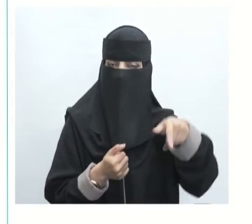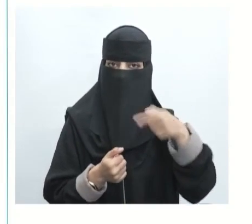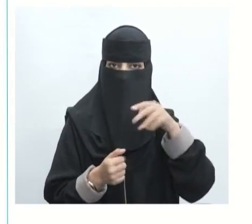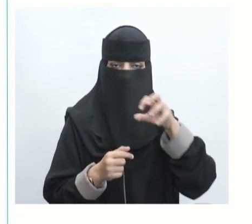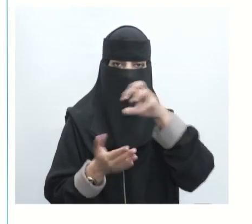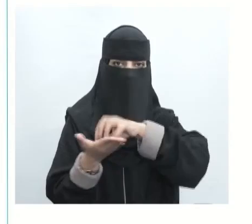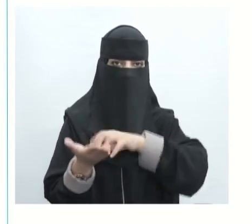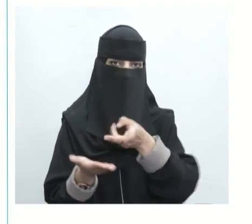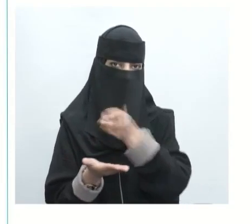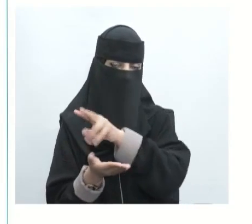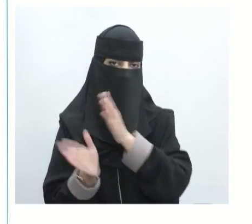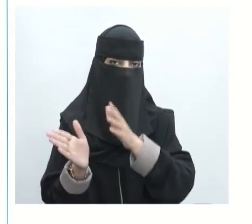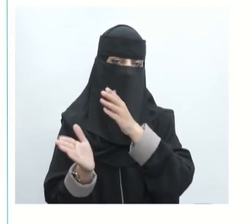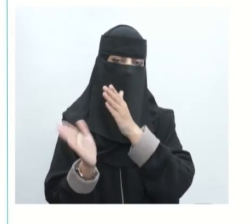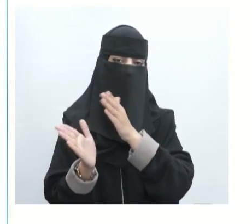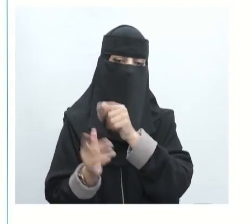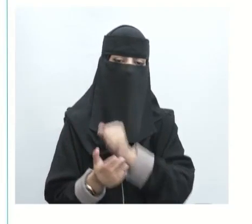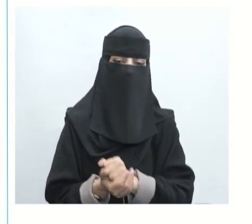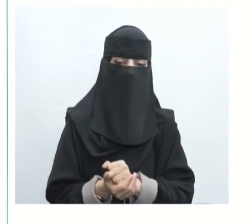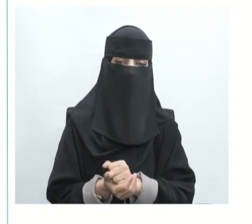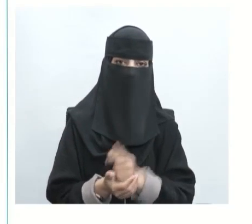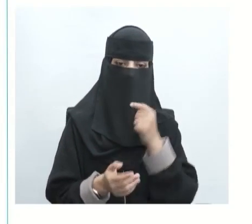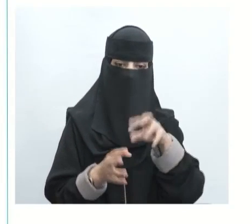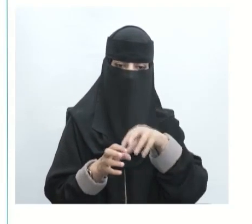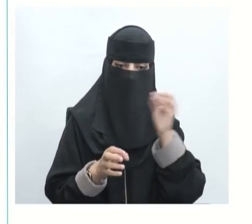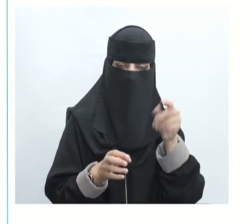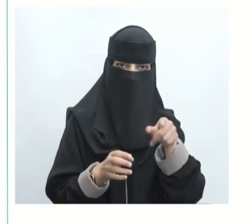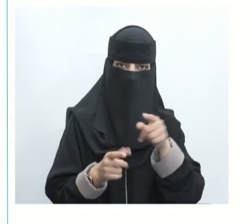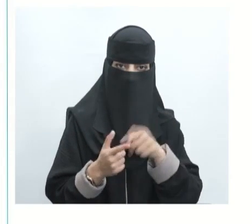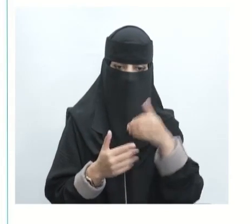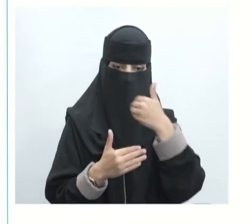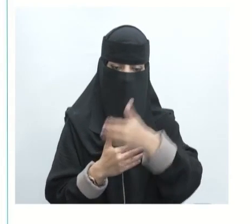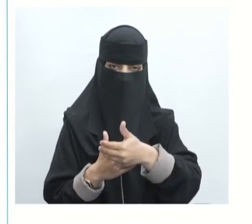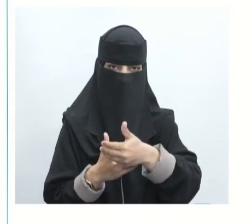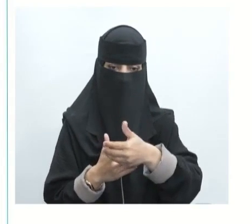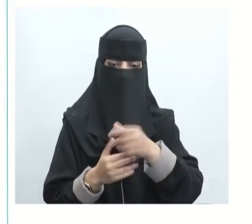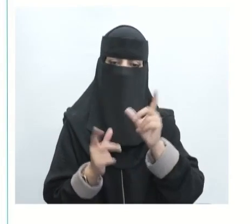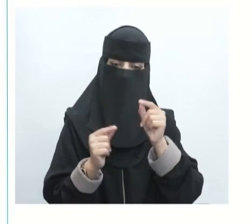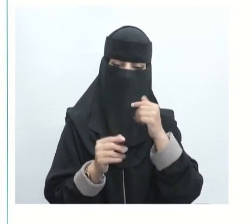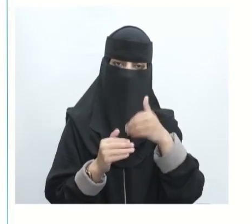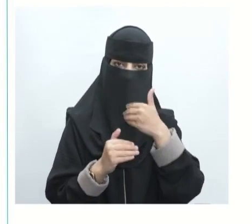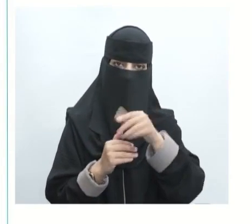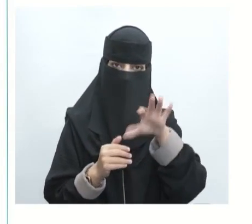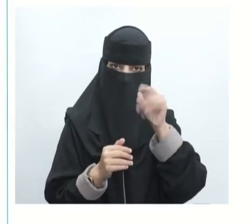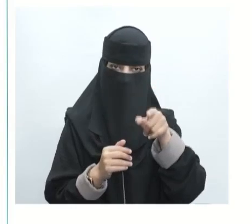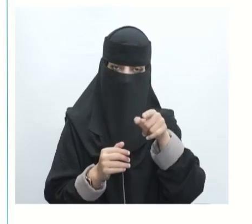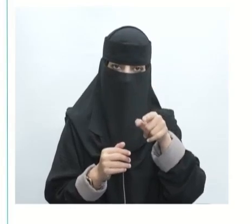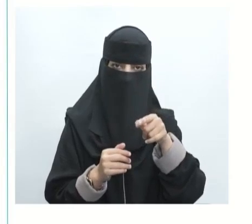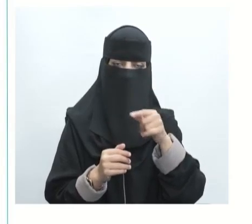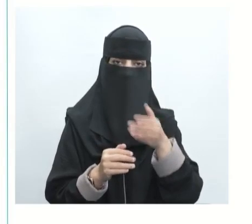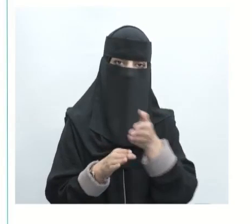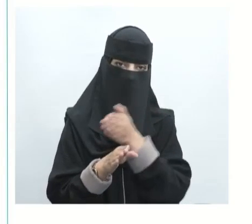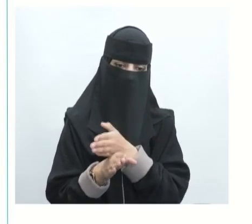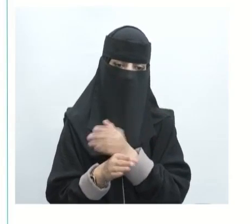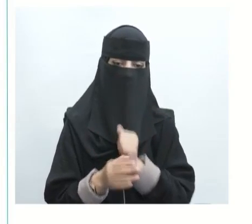زرت مدن المنطقة الشرقية. إذا أنا أخرجت ما بعد، أحسنتم، ما بعد إلا من حكم ما